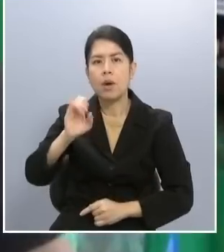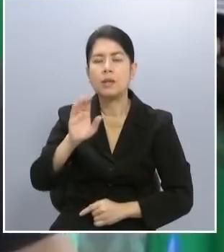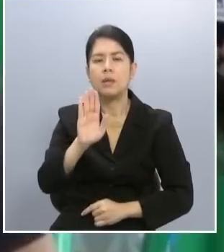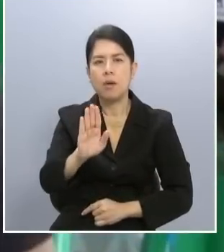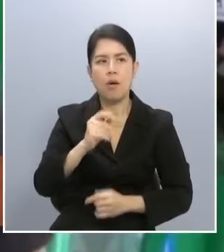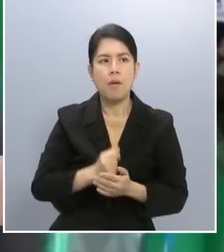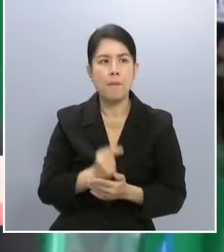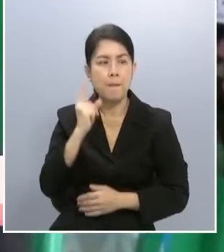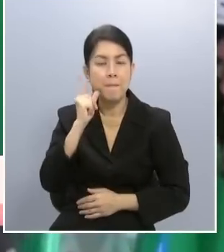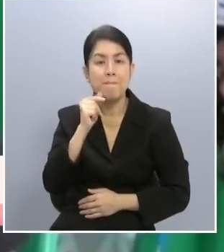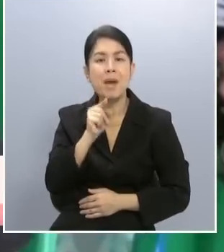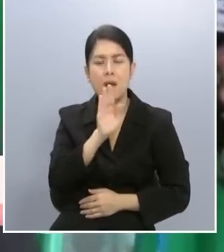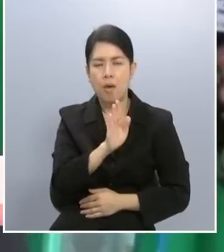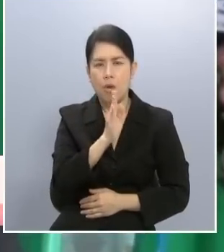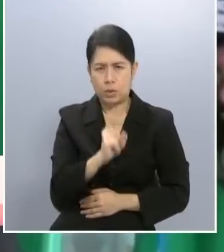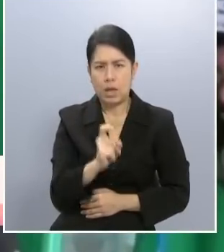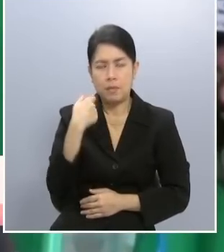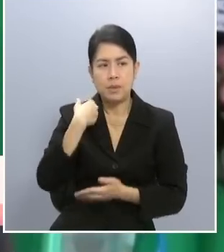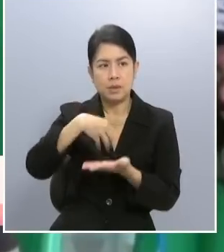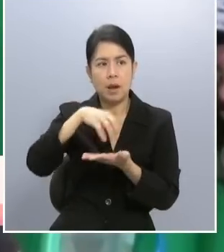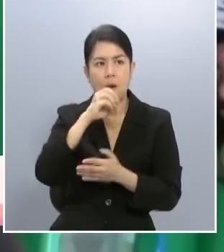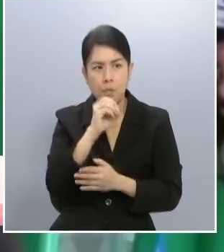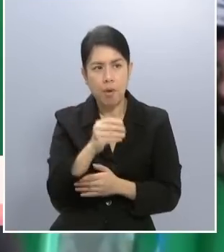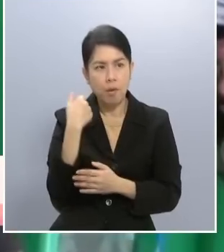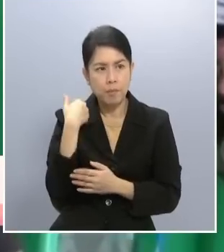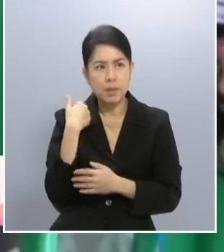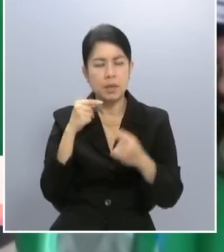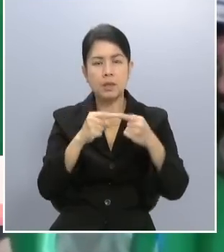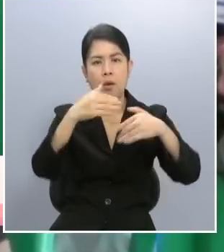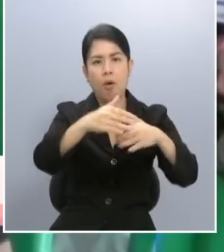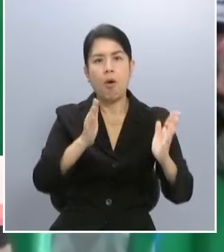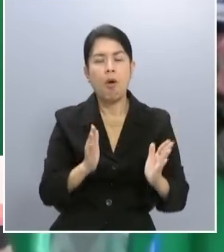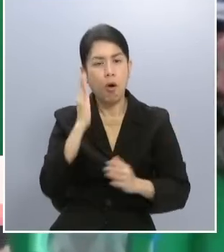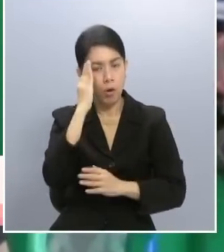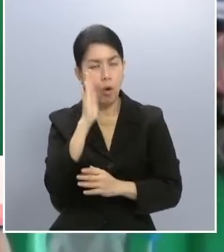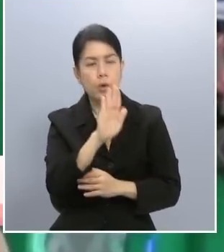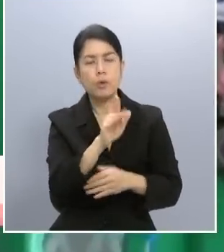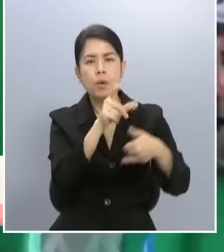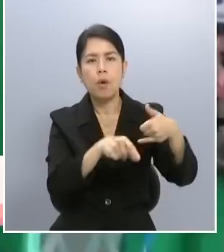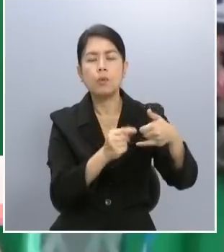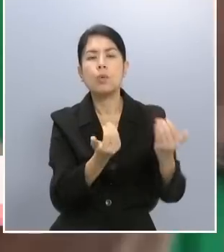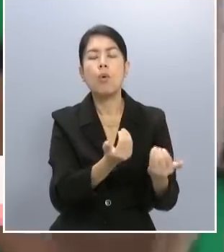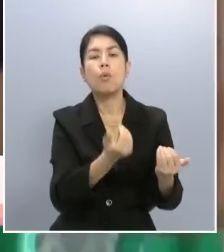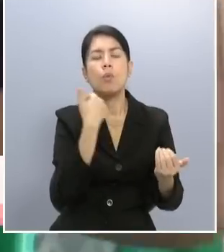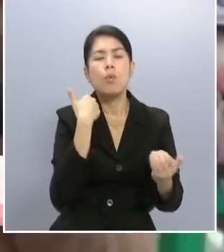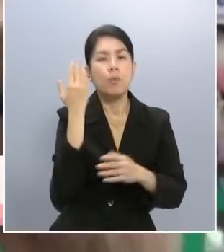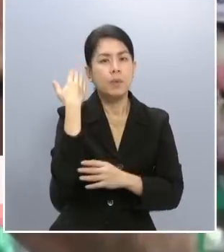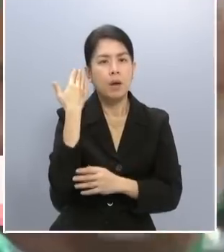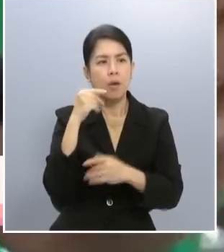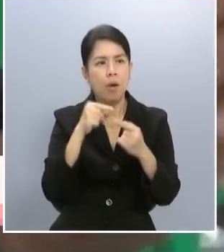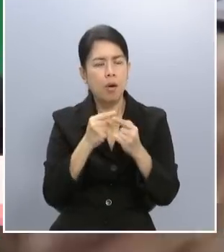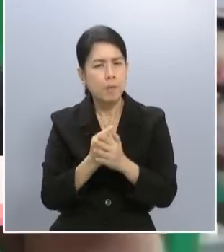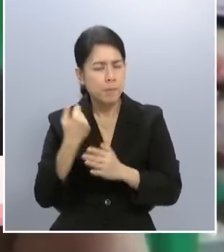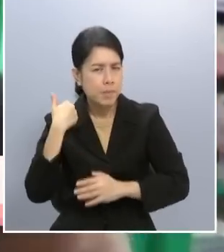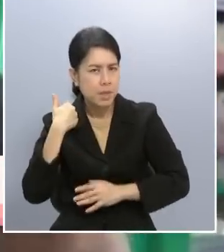มันบินมาหน้าบ้านไอ้กุ้งห้องนอนมันชนกระจกดังเหมือนกับคนตีนรกตัวนั้นก็ตกลงมาแล้วก็ยังบินขึ้นเหมือนเดิมไปเกาะ